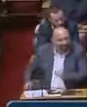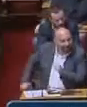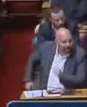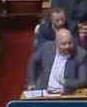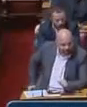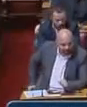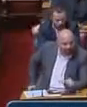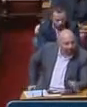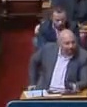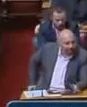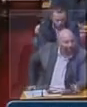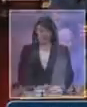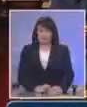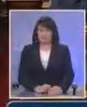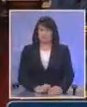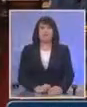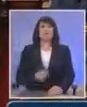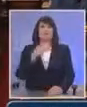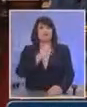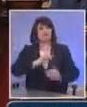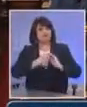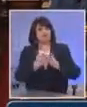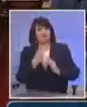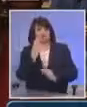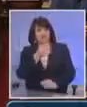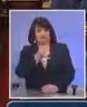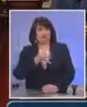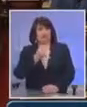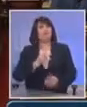Ενώ όμως ενδιαφέρεστε τόσο πολύ για